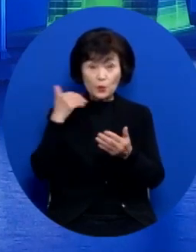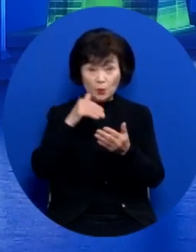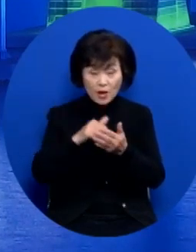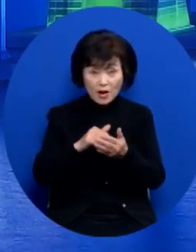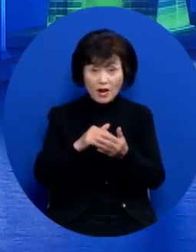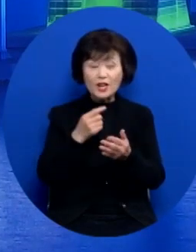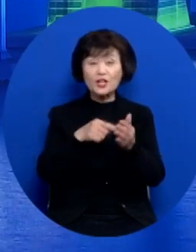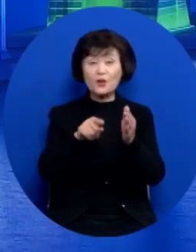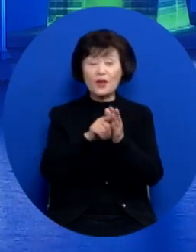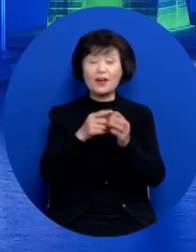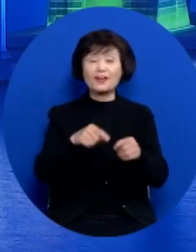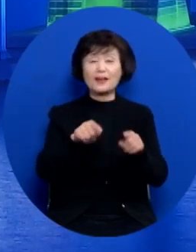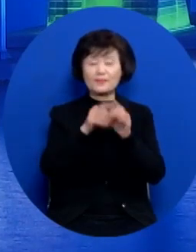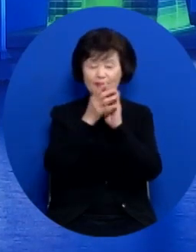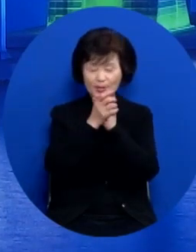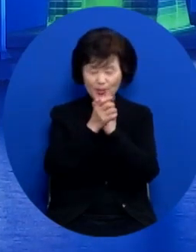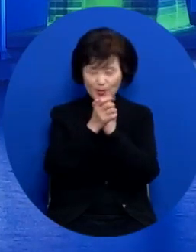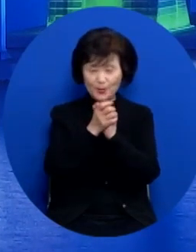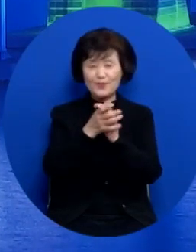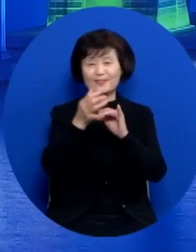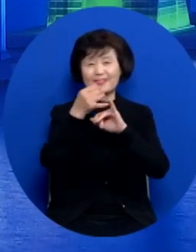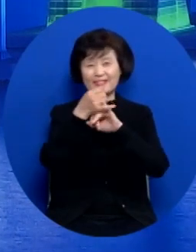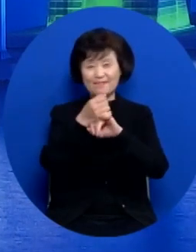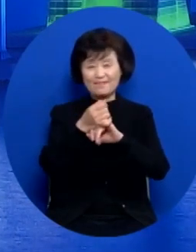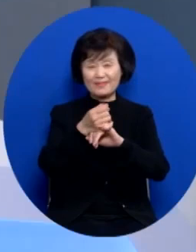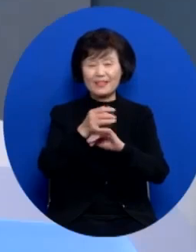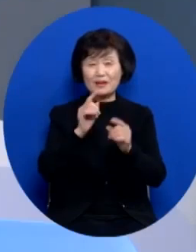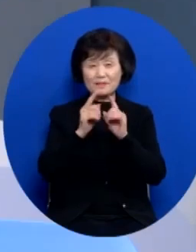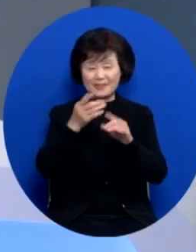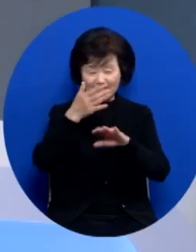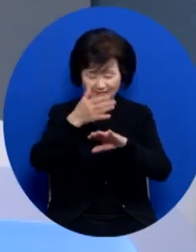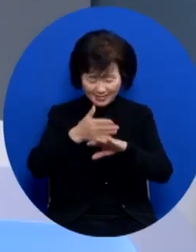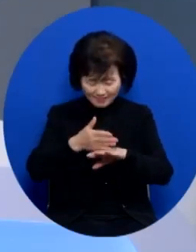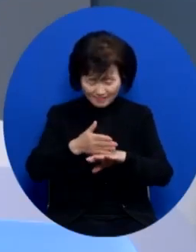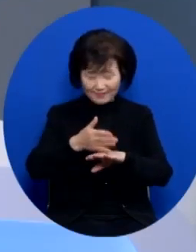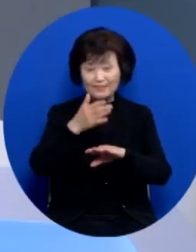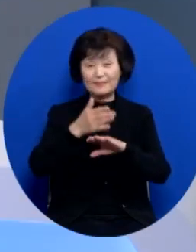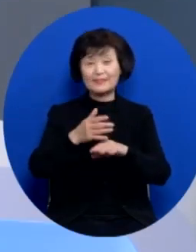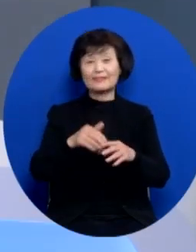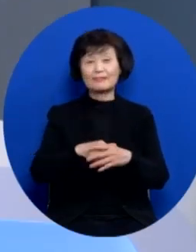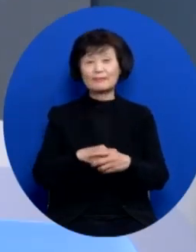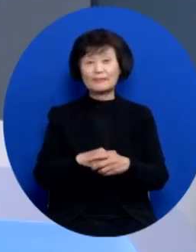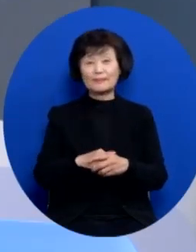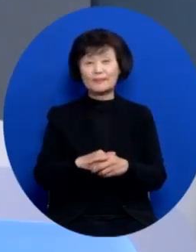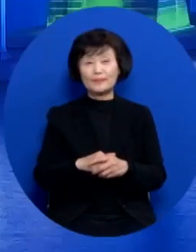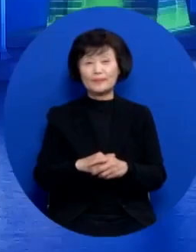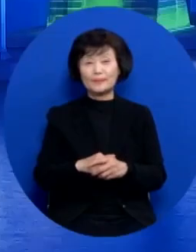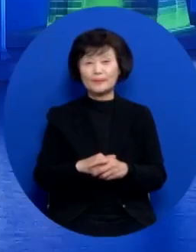되길 함께 기도하도록 하겠습니다. 네. 오늘 말씀 감사합니다. 네, 고맙습니다.